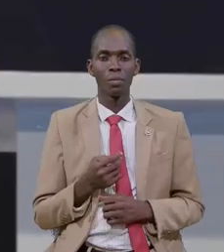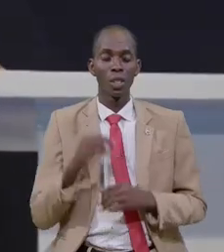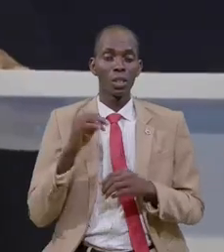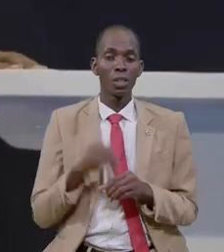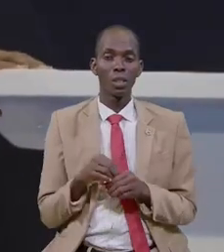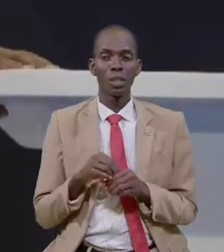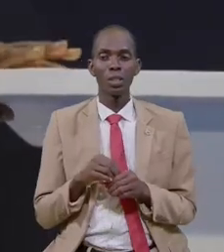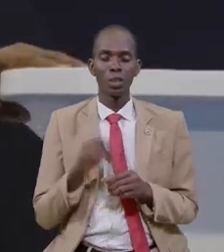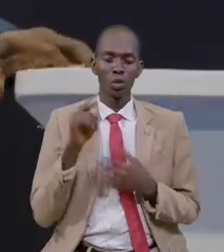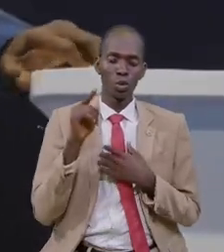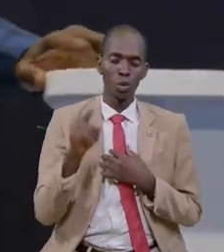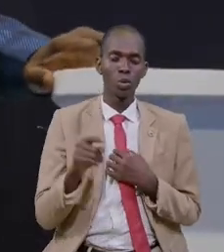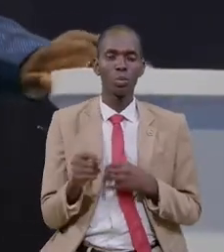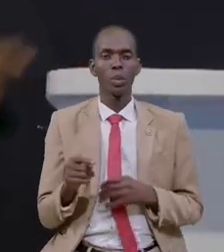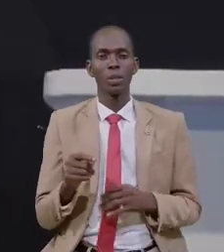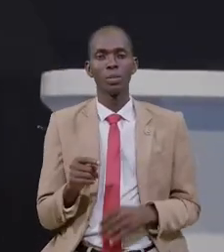en toi.